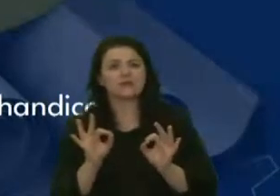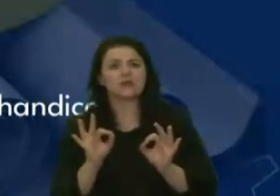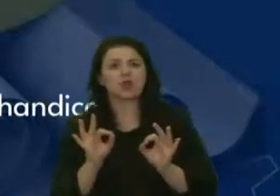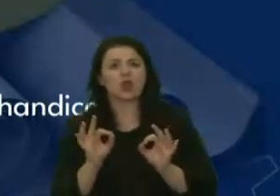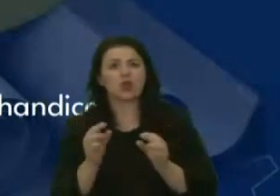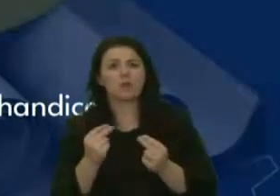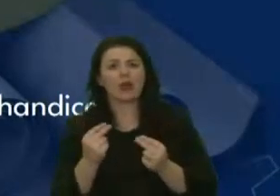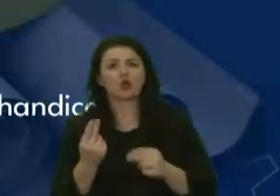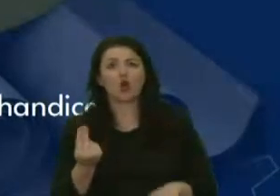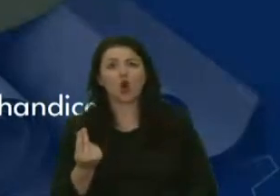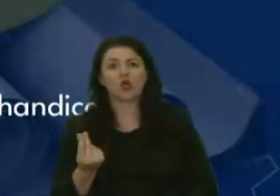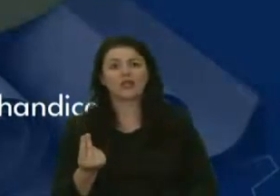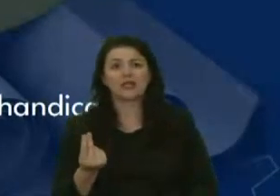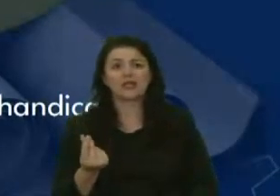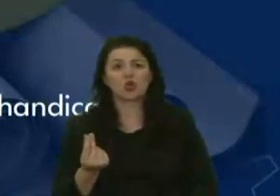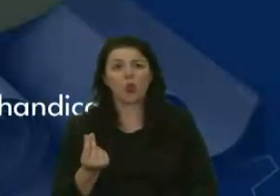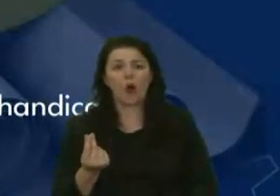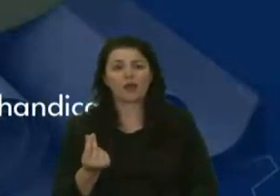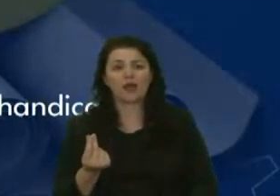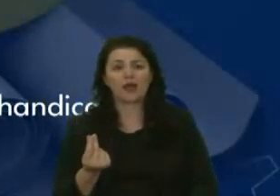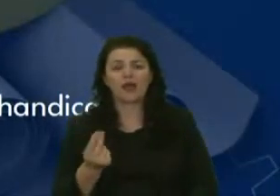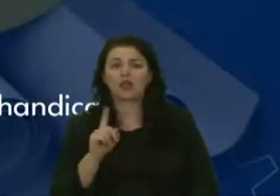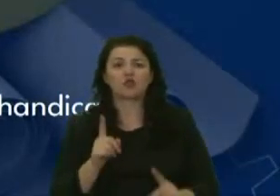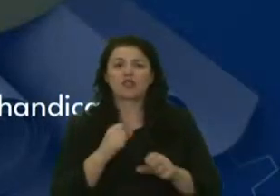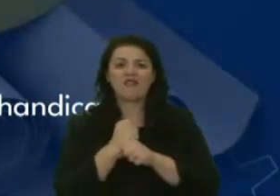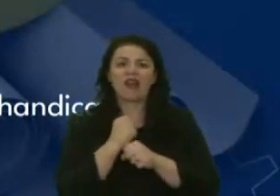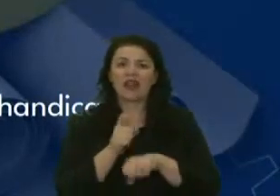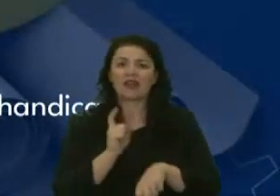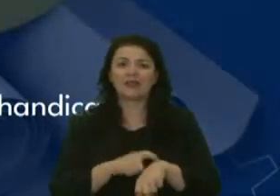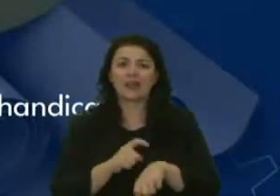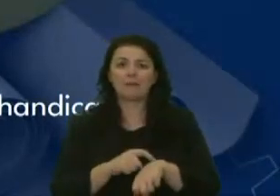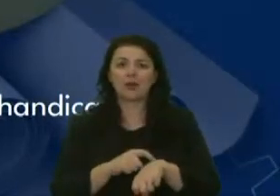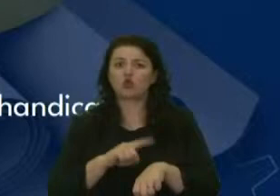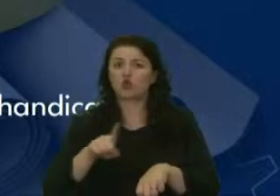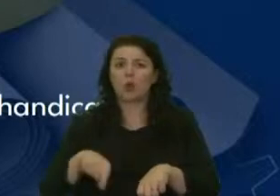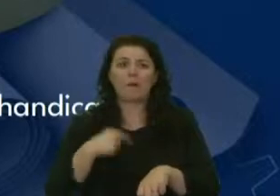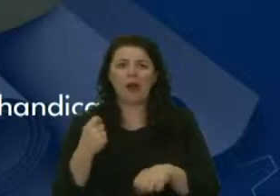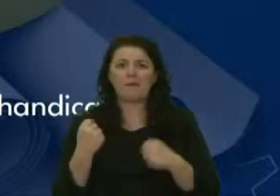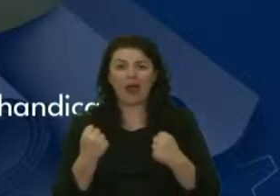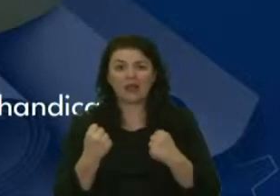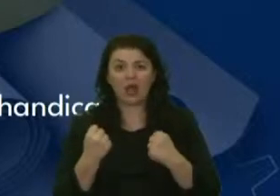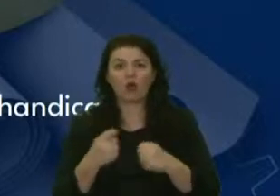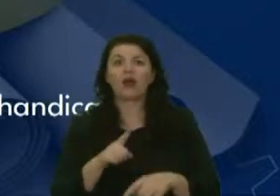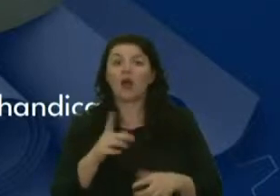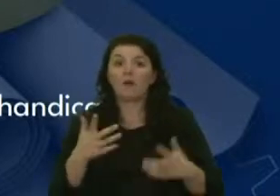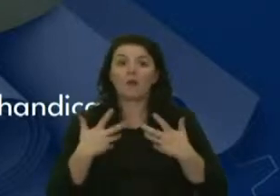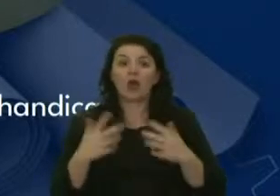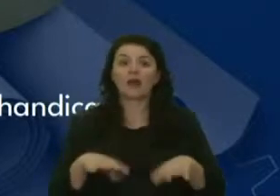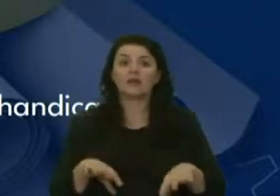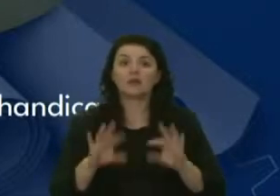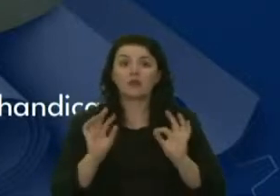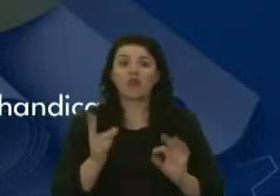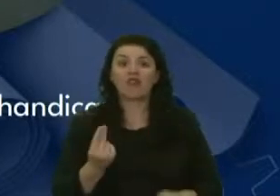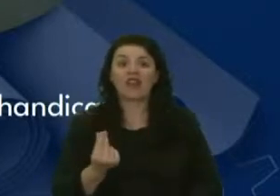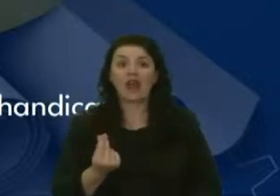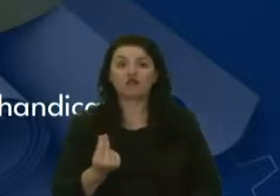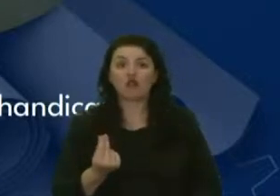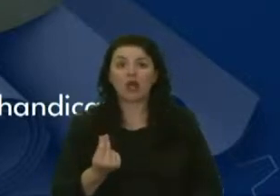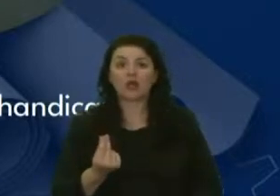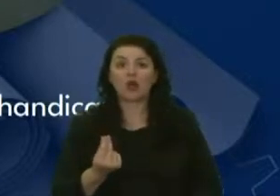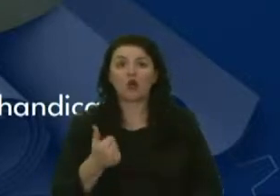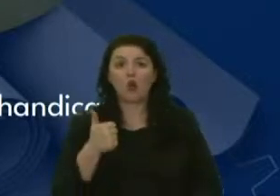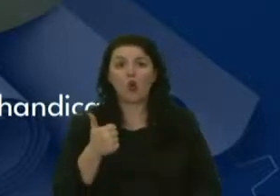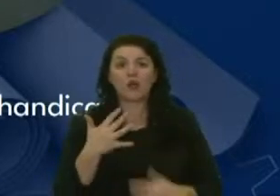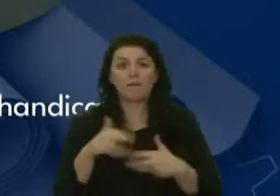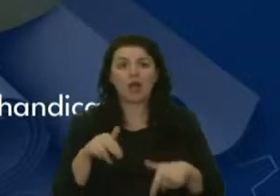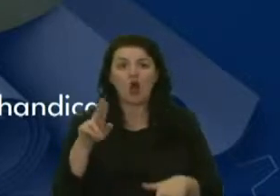sunt extrem de costisitoare Și dacă nu se fac la timp după aceea e mult mai greu de recuperat de aceea mă bucur că am putut găsi o soluție financiară de aproximativ